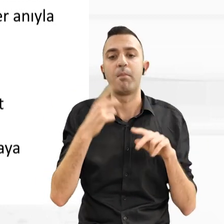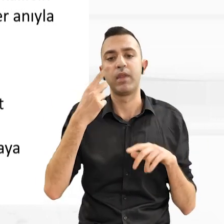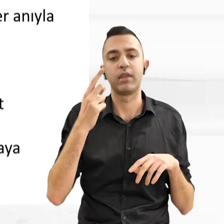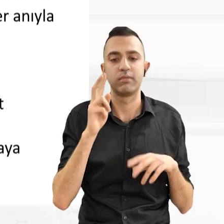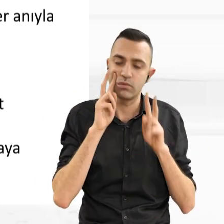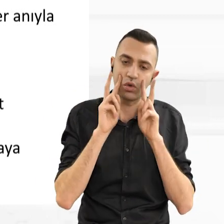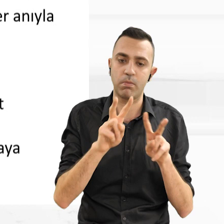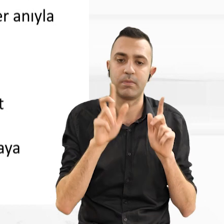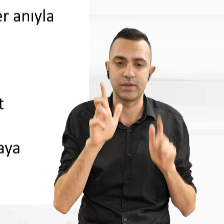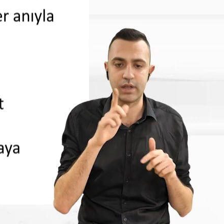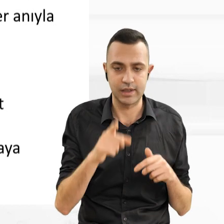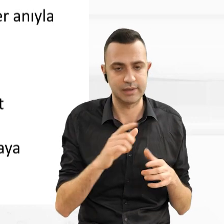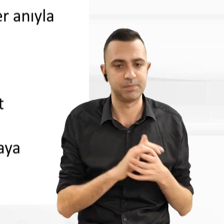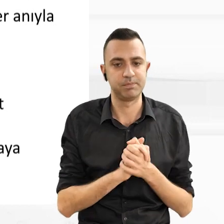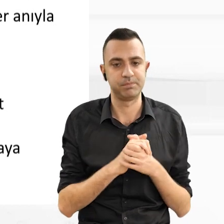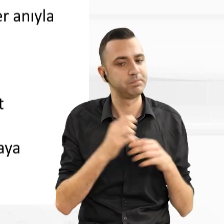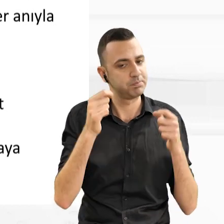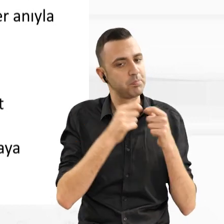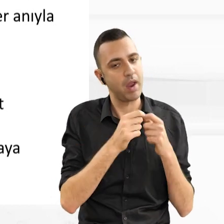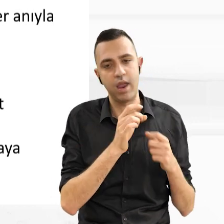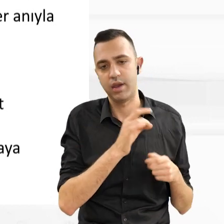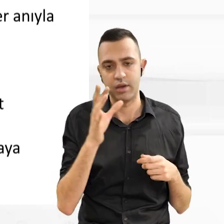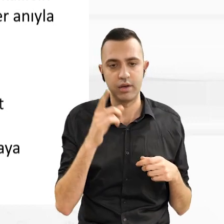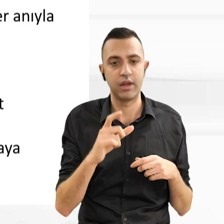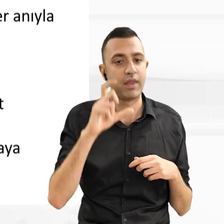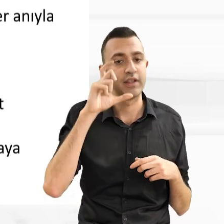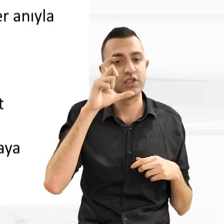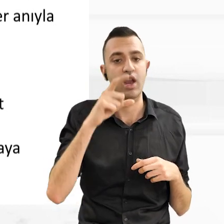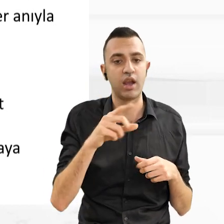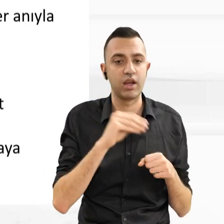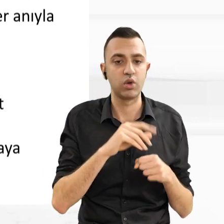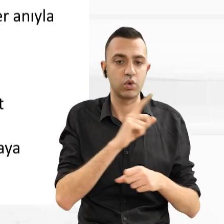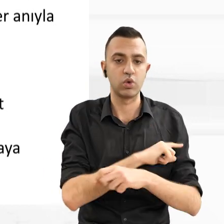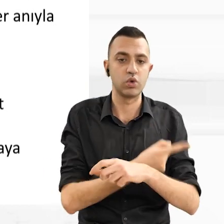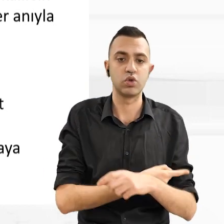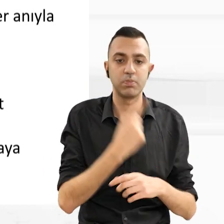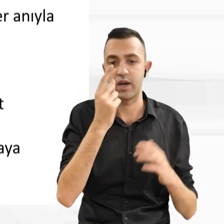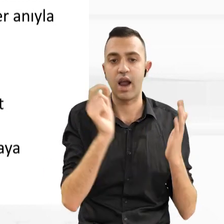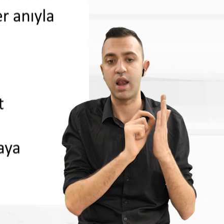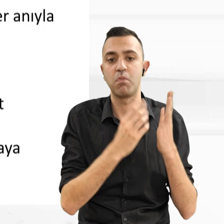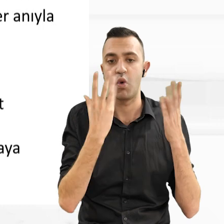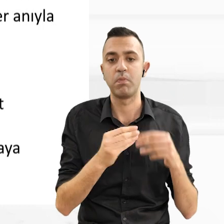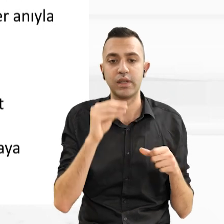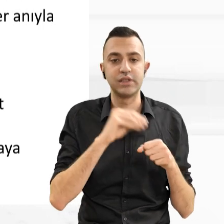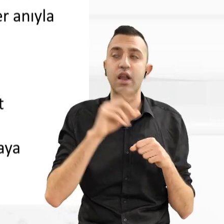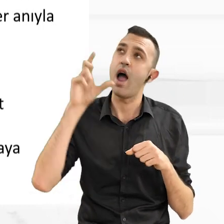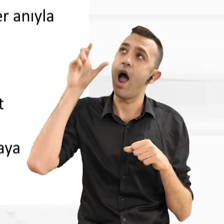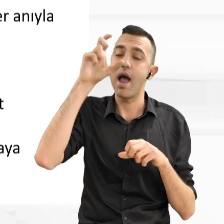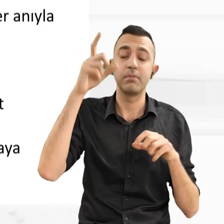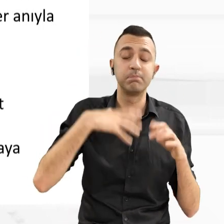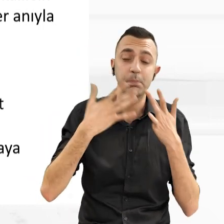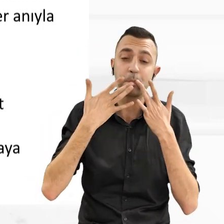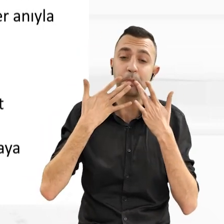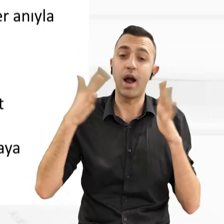etmelisin ve seçeneğinde ekleyebiliriz cayır bakalım güçlü bir kalem olmak için ayın parladığını